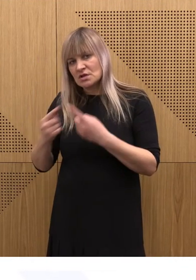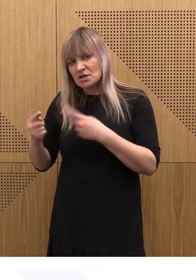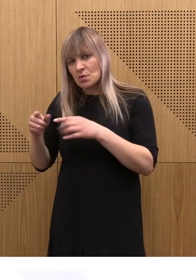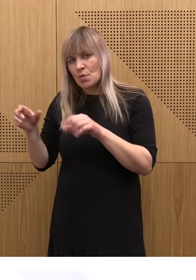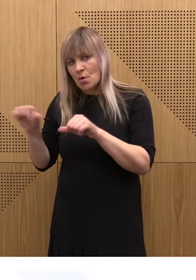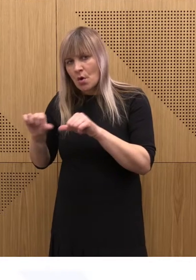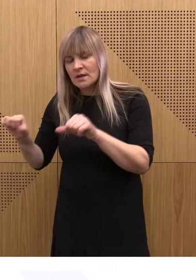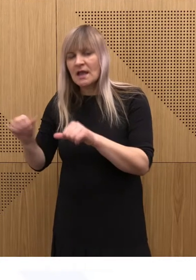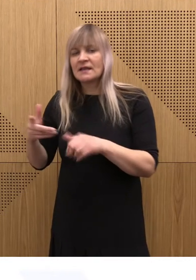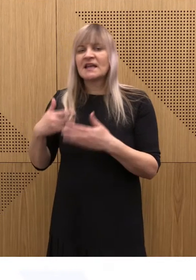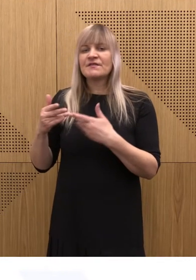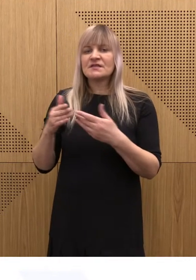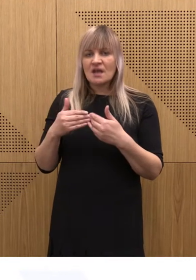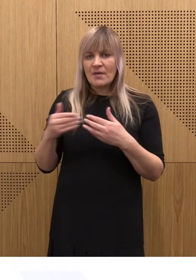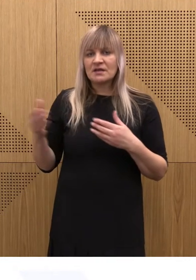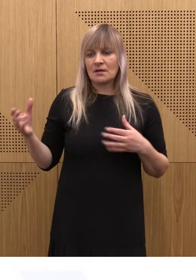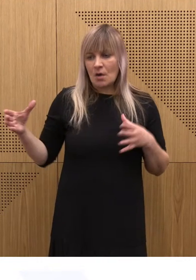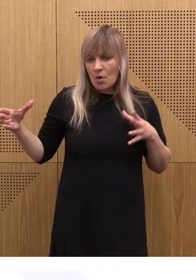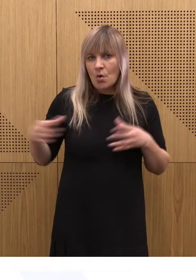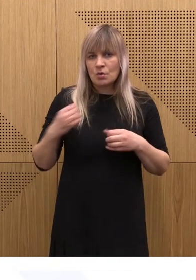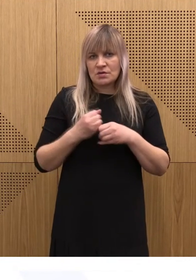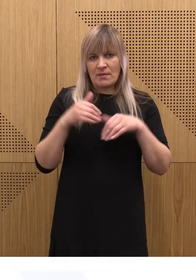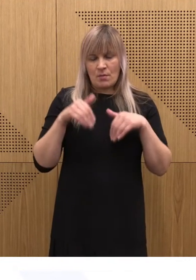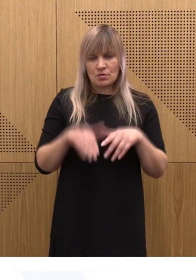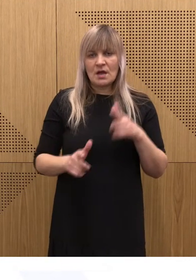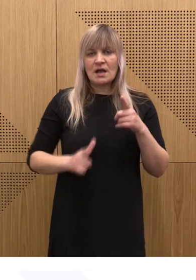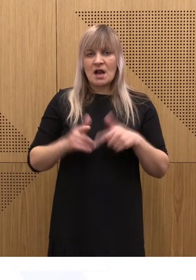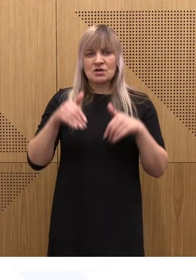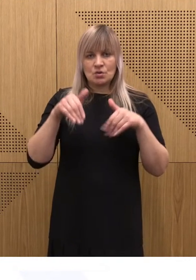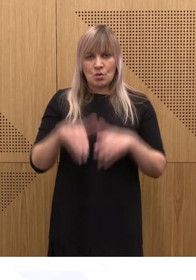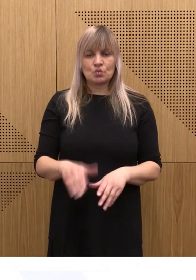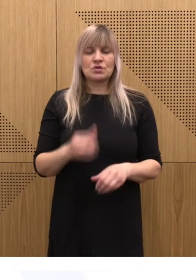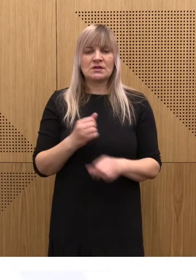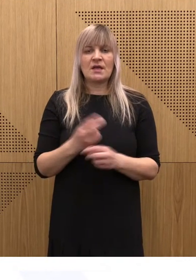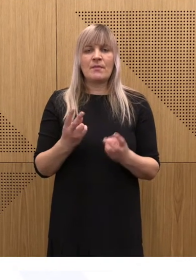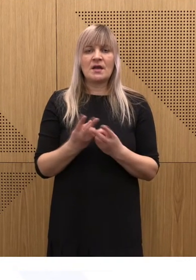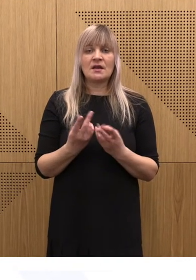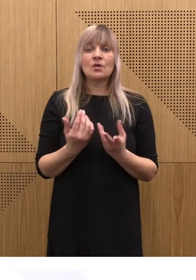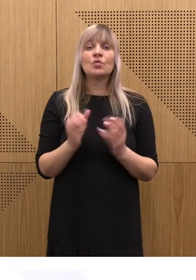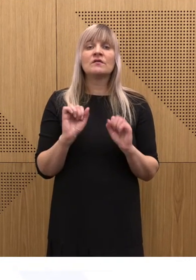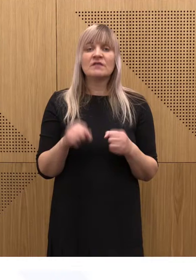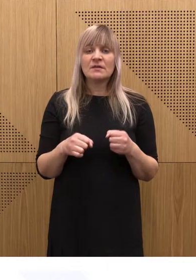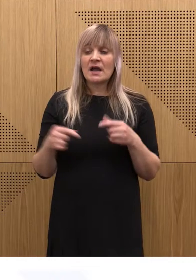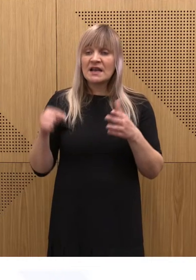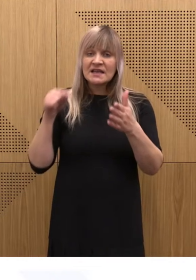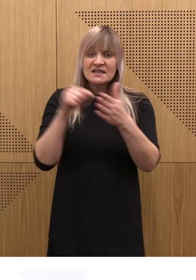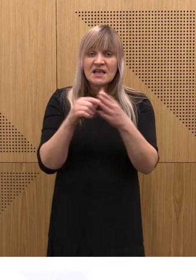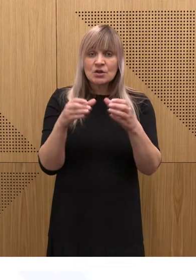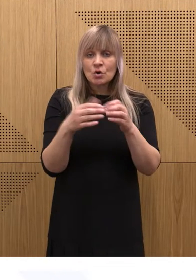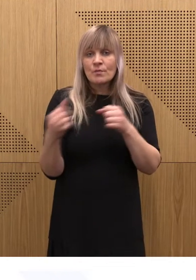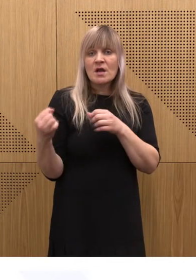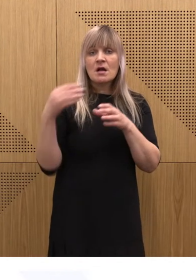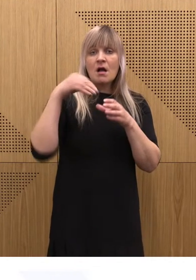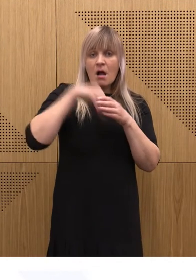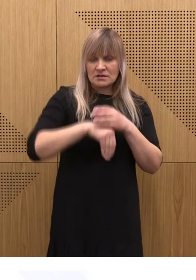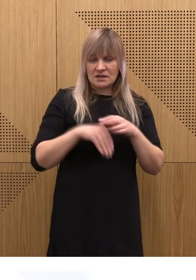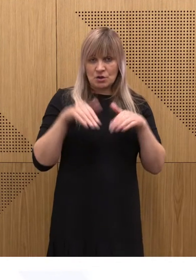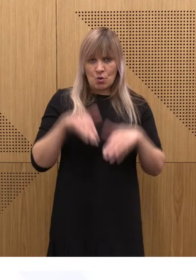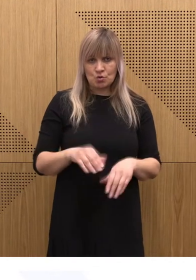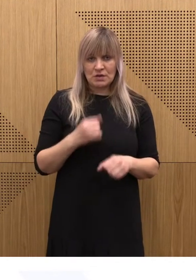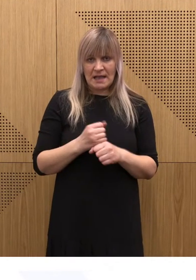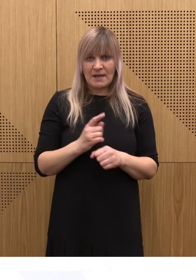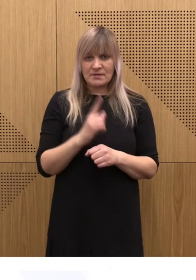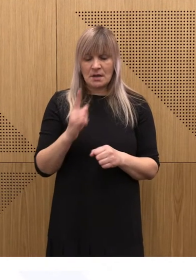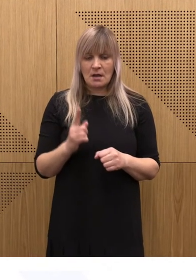teeme neid pikalt läbi rääkides ja reaalsete otsuste puhul tõesti nii palju kui võimalik ja sihtrühmi kaasates. Ehk ka need praegused otsused,